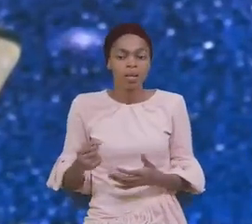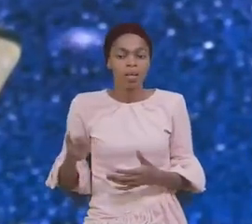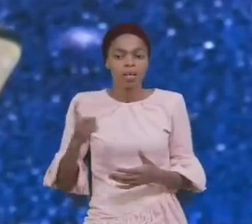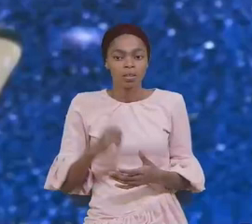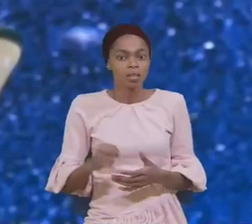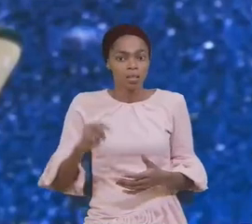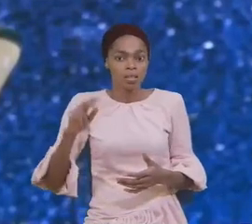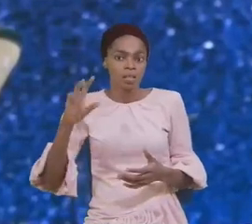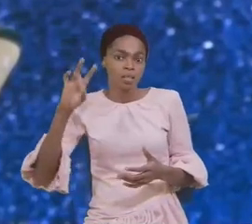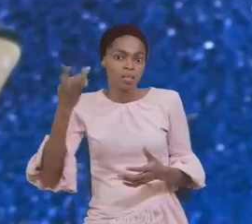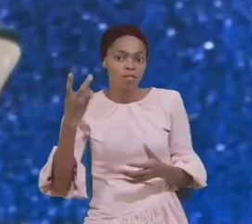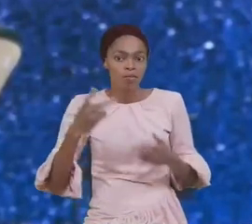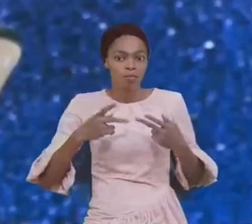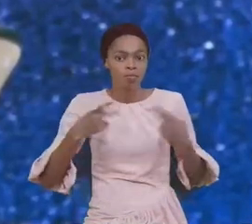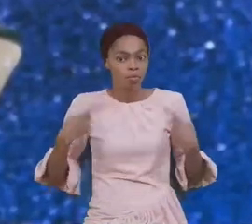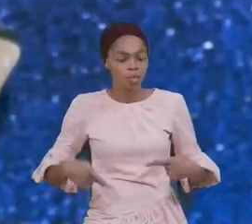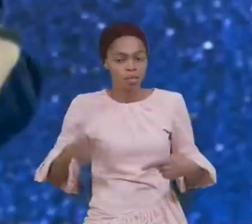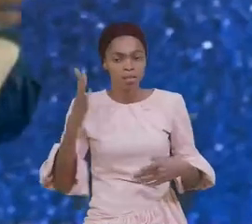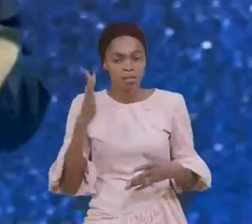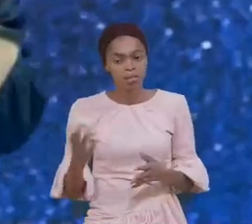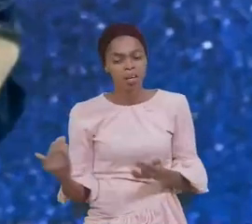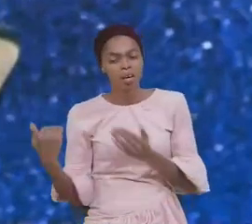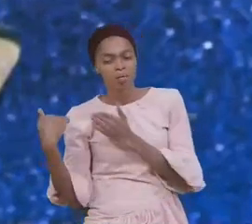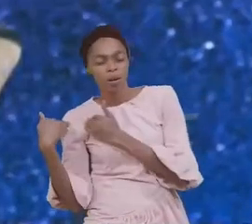7 sacrificateurs porteront devant l'arche